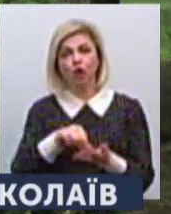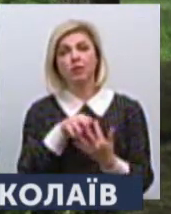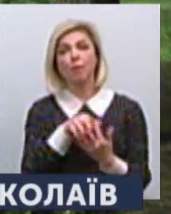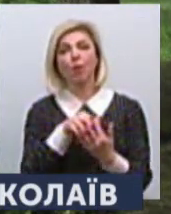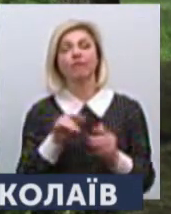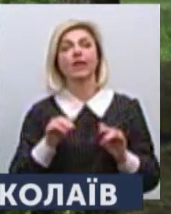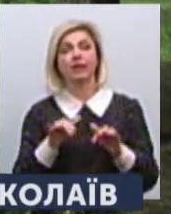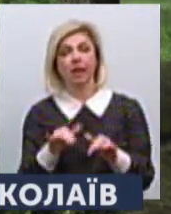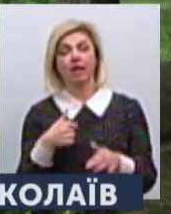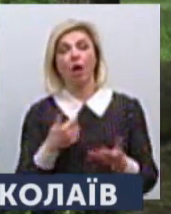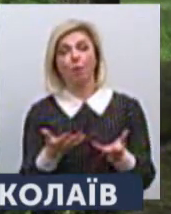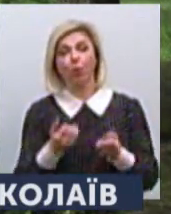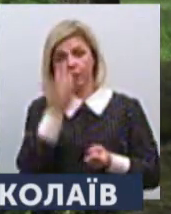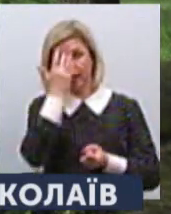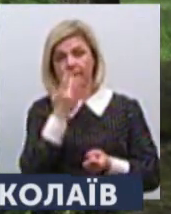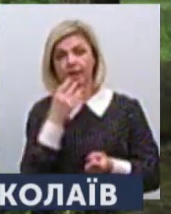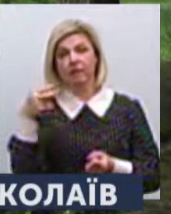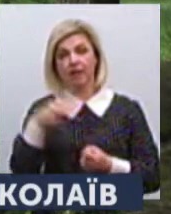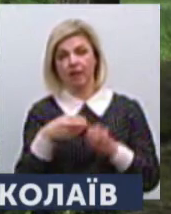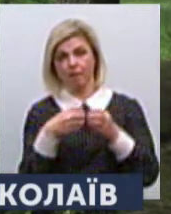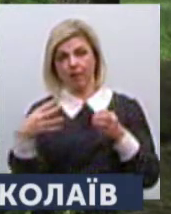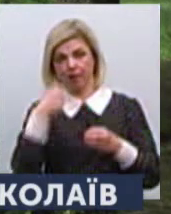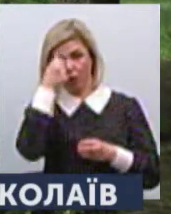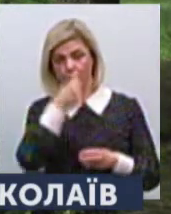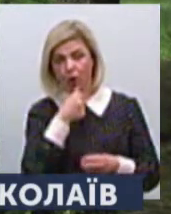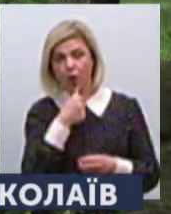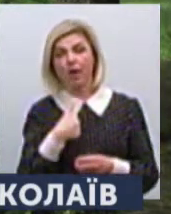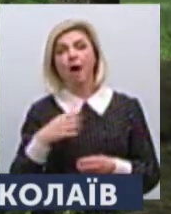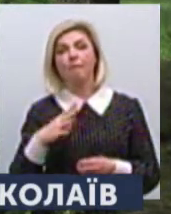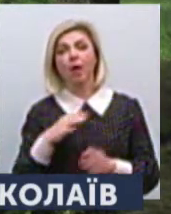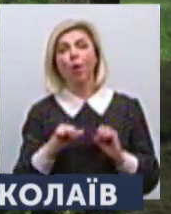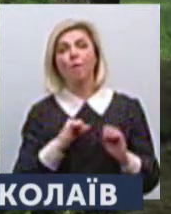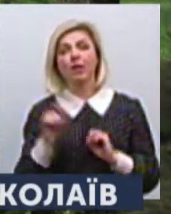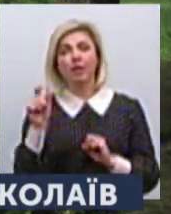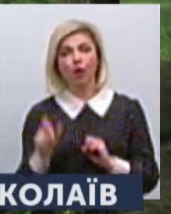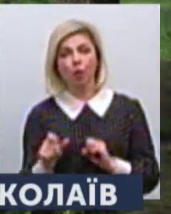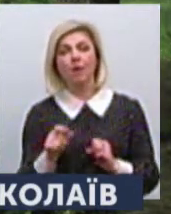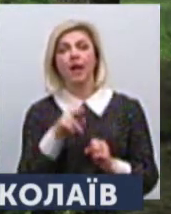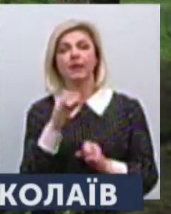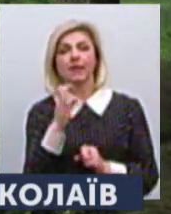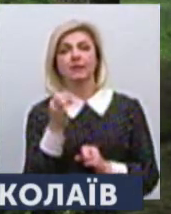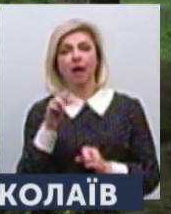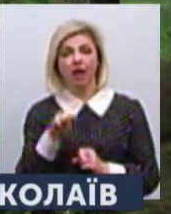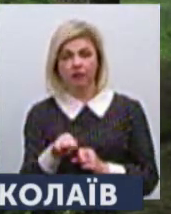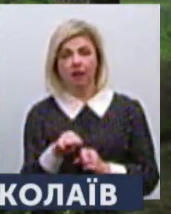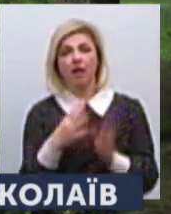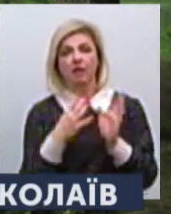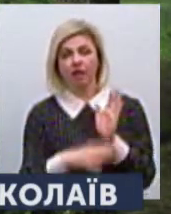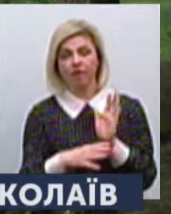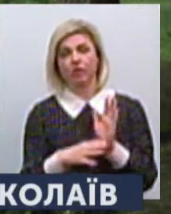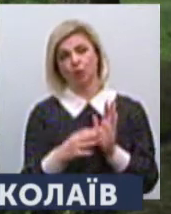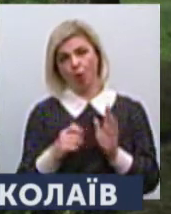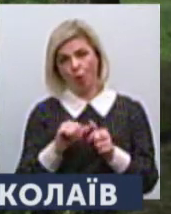отримав я влітку 2015 року. Я був командиром десантного гранатометного взводу 90-го окремого